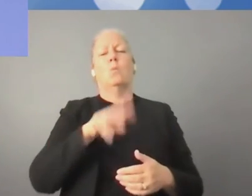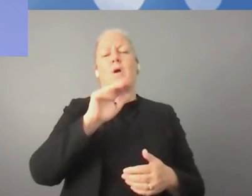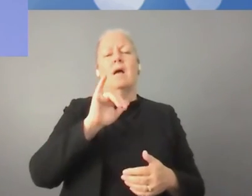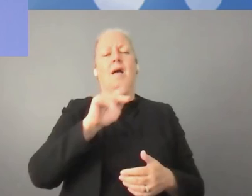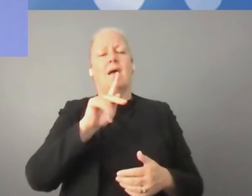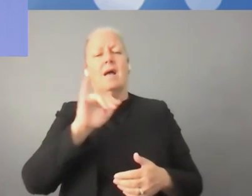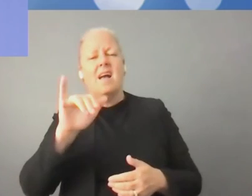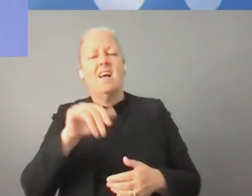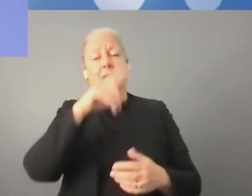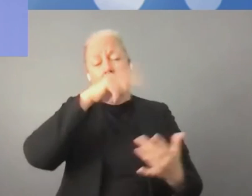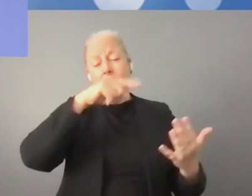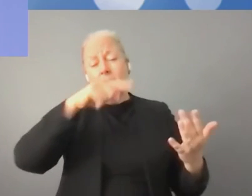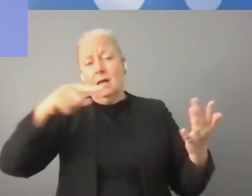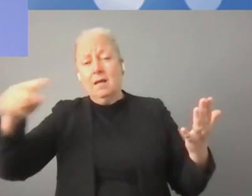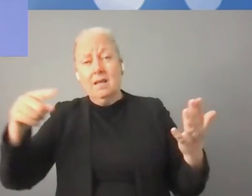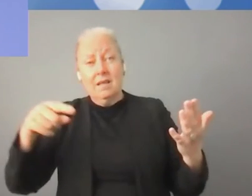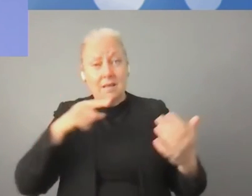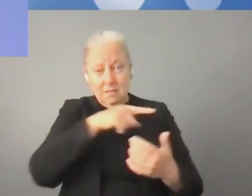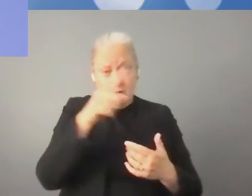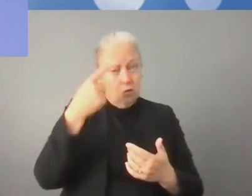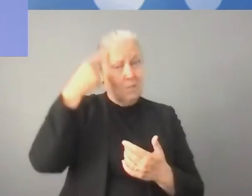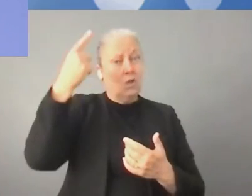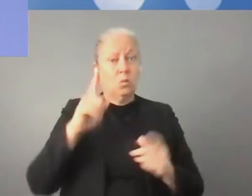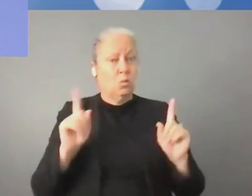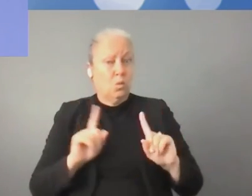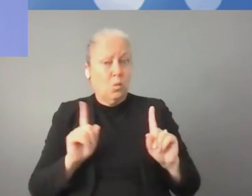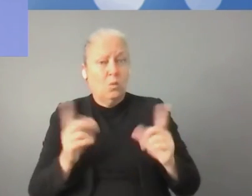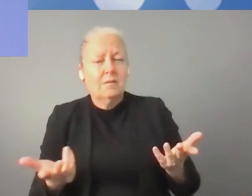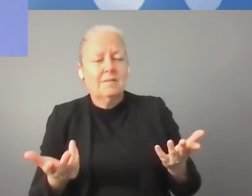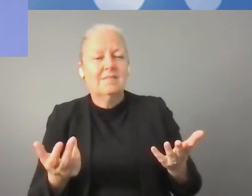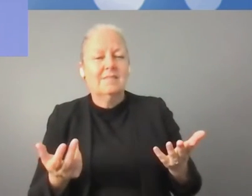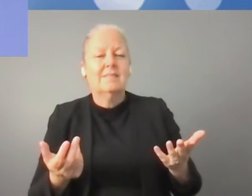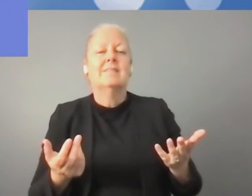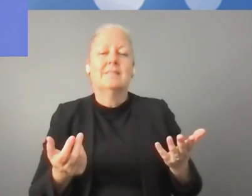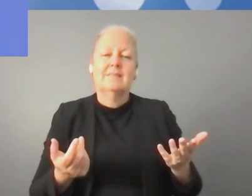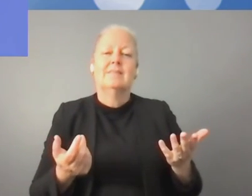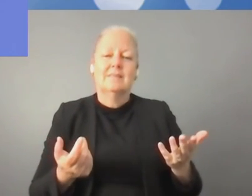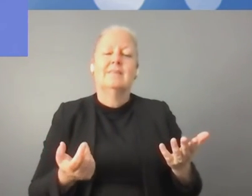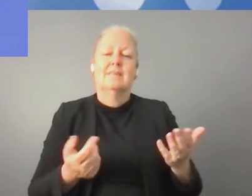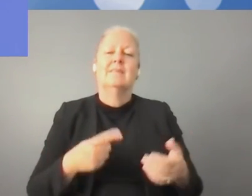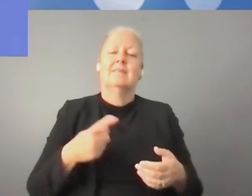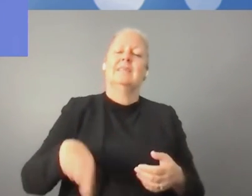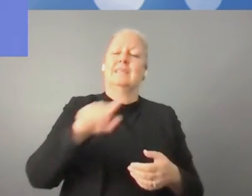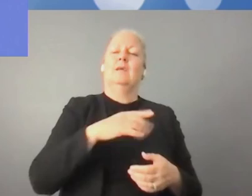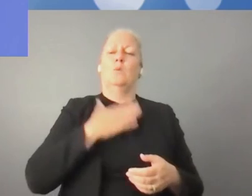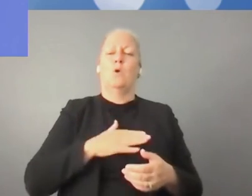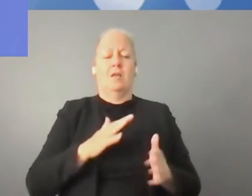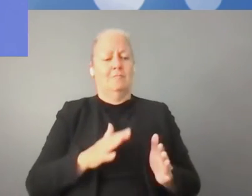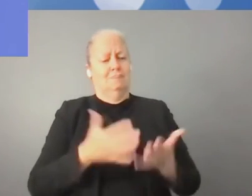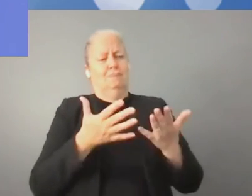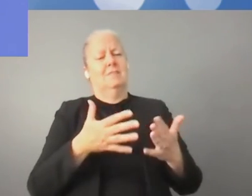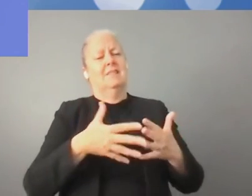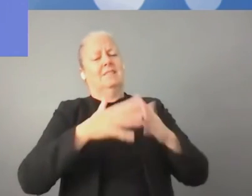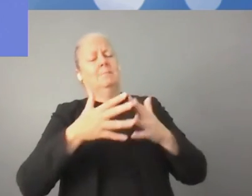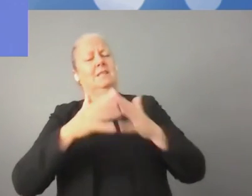должны пропагандировать, поддерживать эти цифровые общие блага, потому что мы все ими пользуемся.